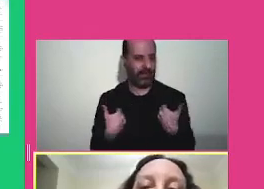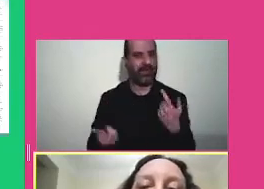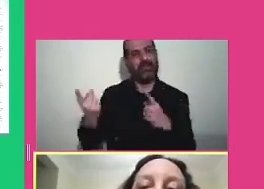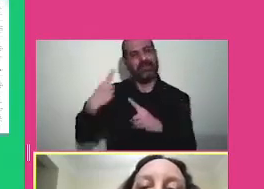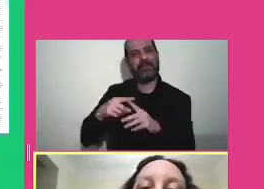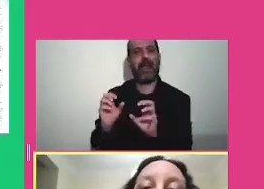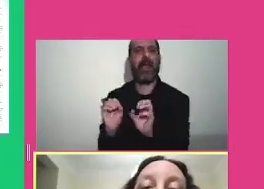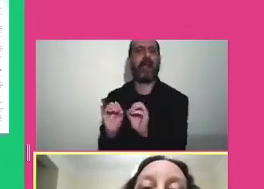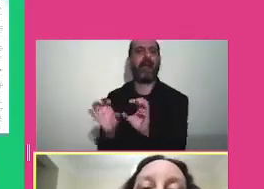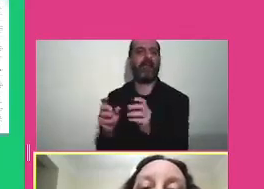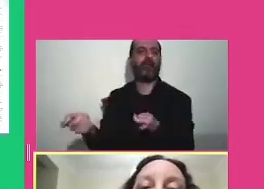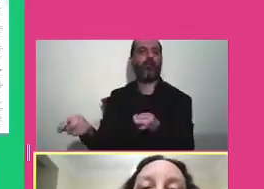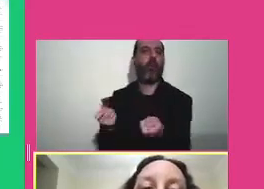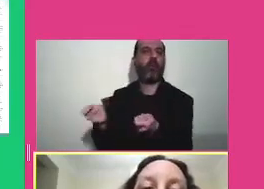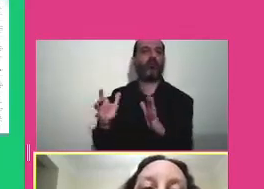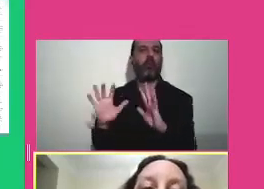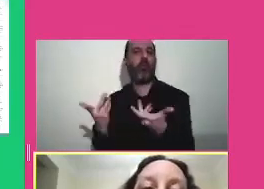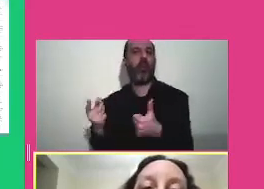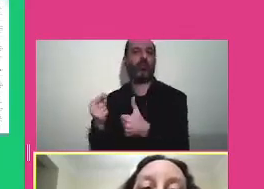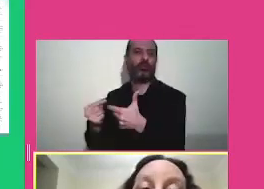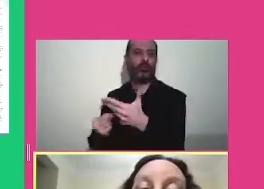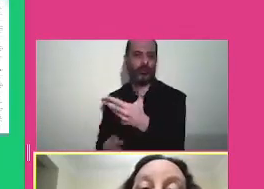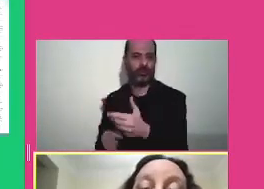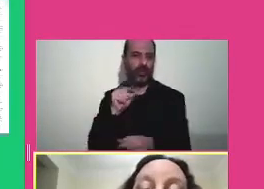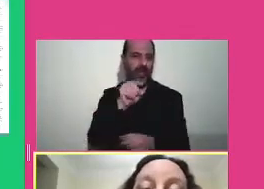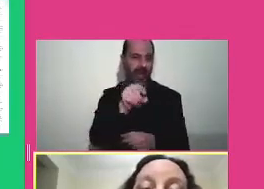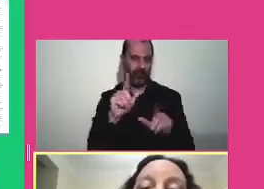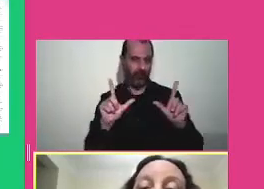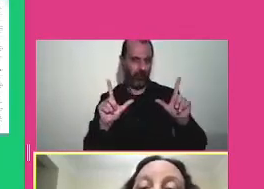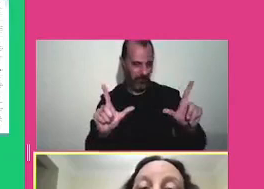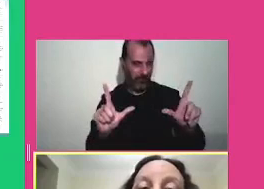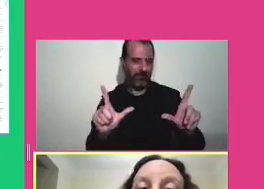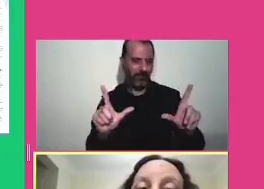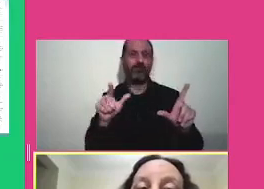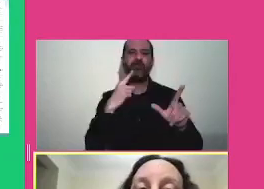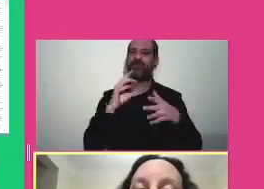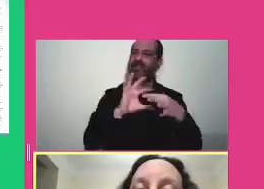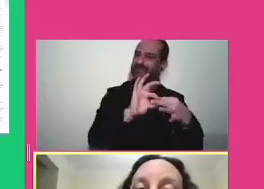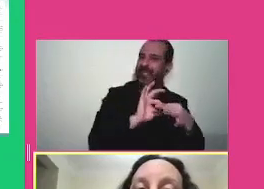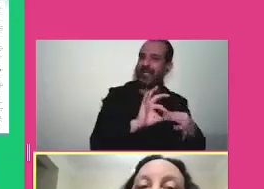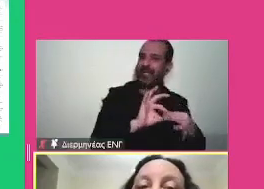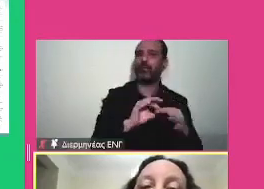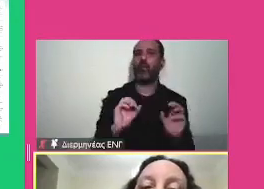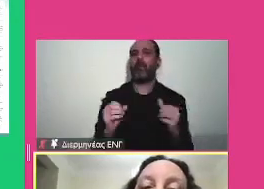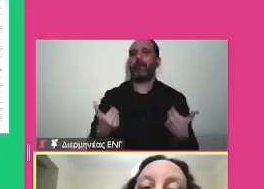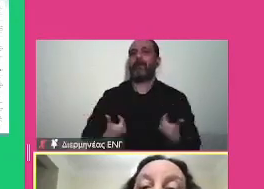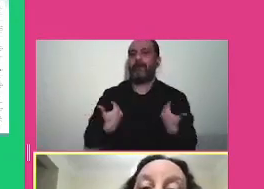δείτε μερικές εικόνες από το συνεργατικό παιχνίδι, το οποίο περιέχει 100